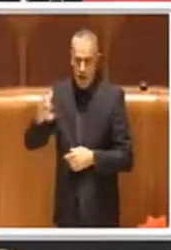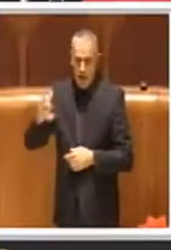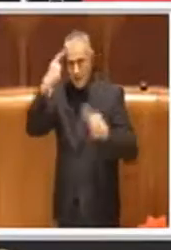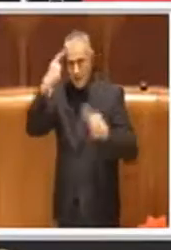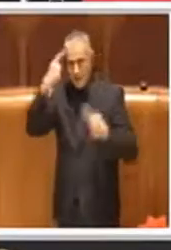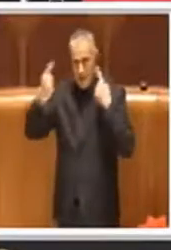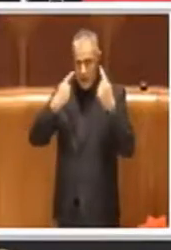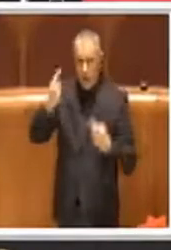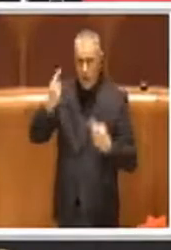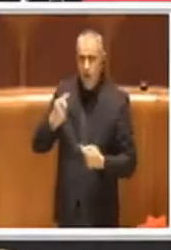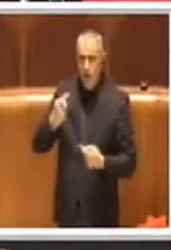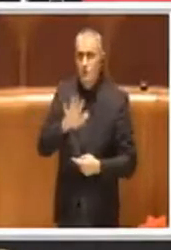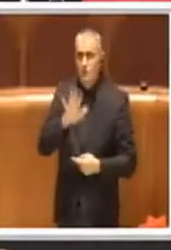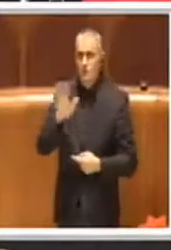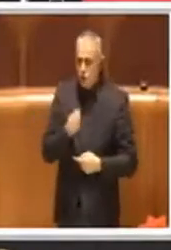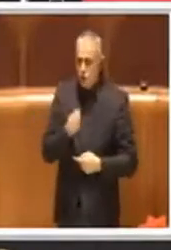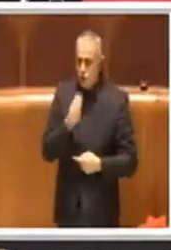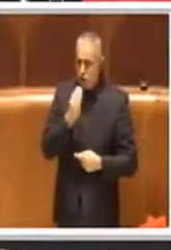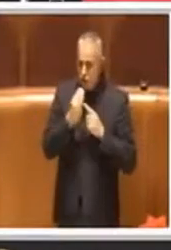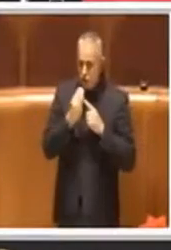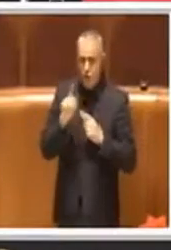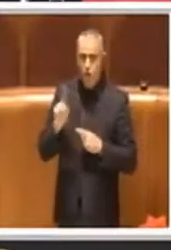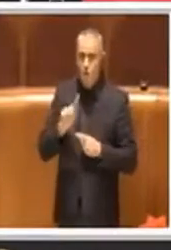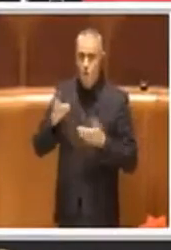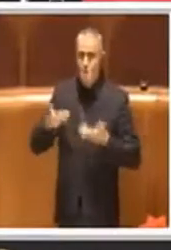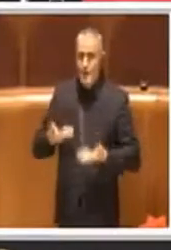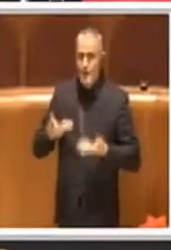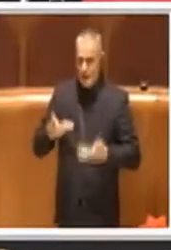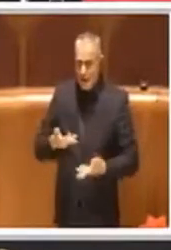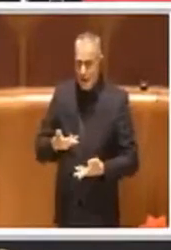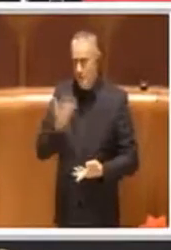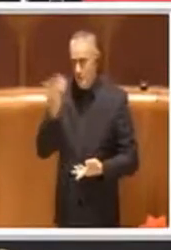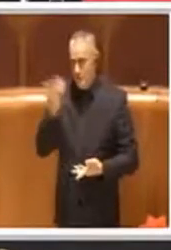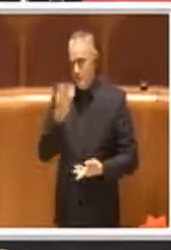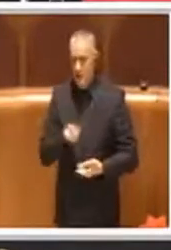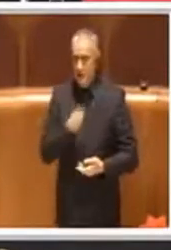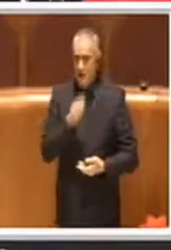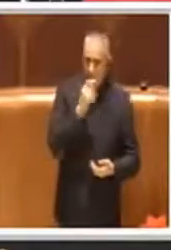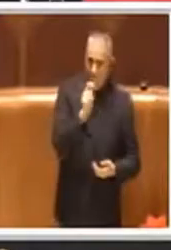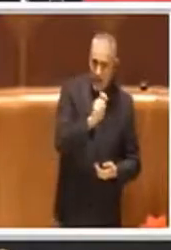che non pesa, quindi uno sconto sul pranzo o sulla cena per